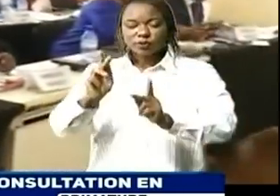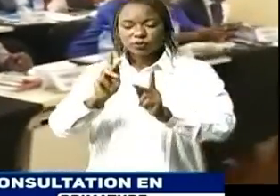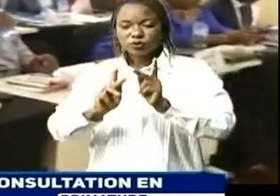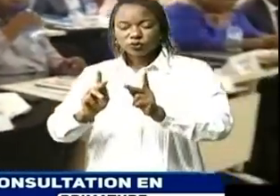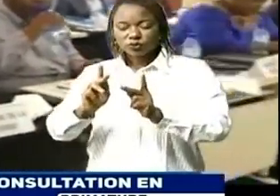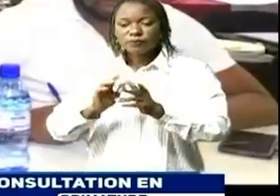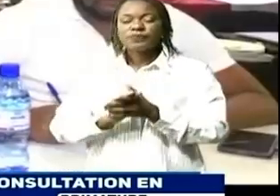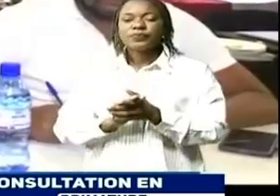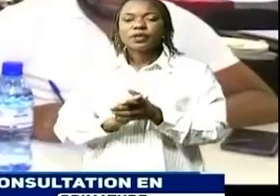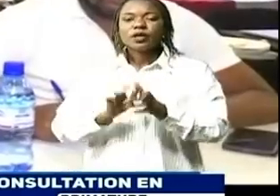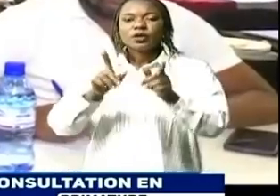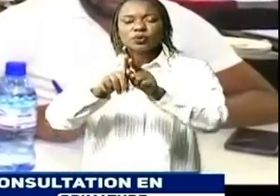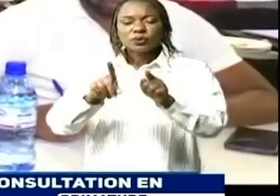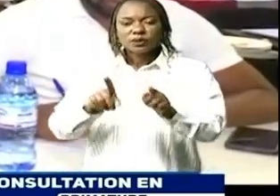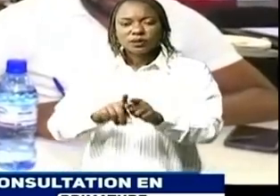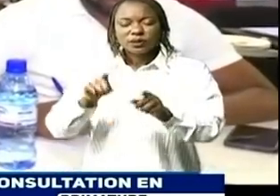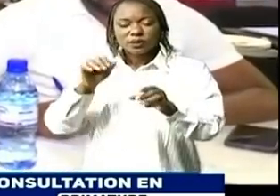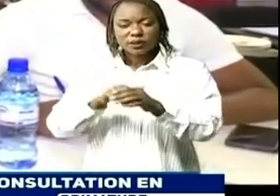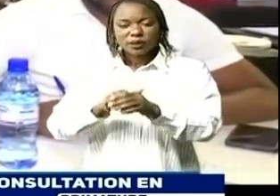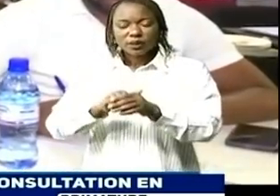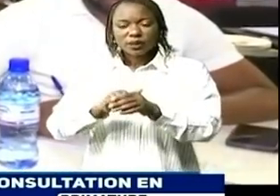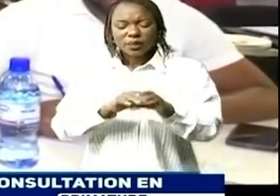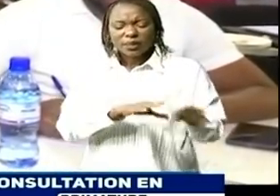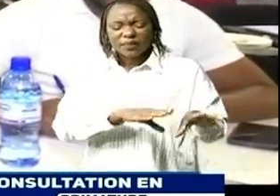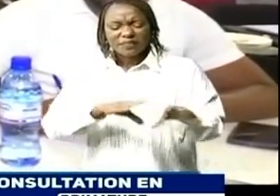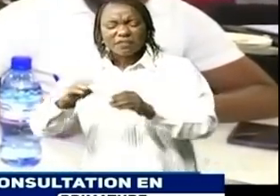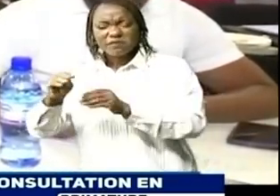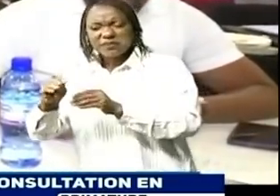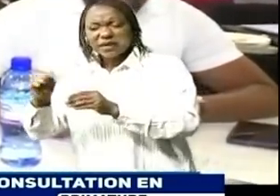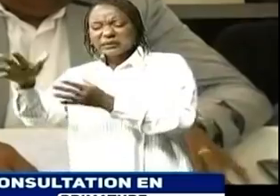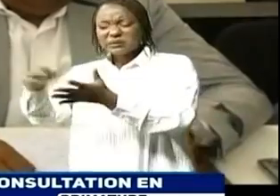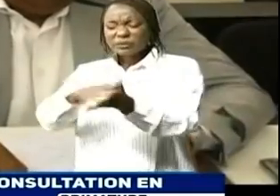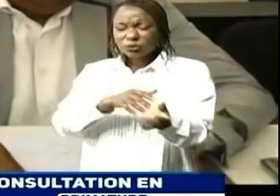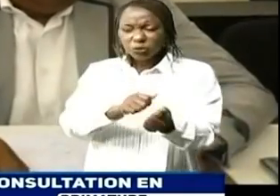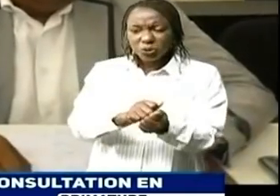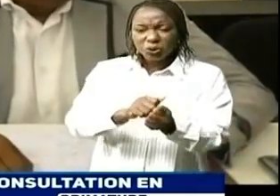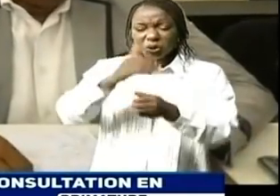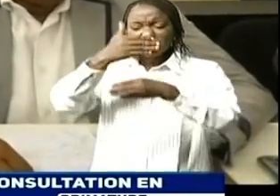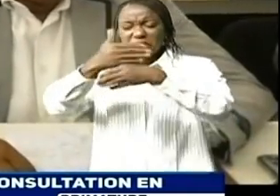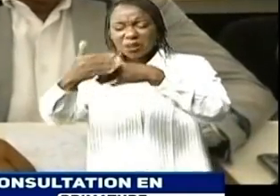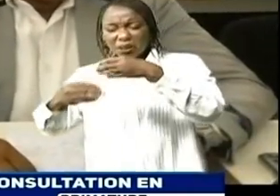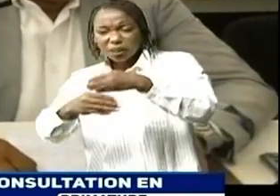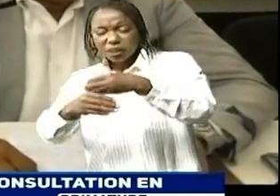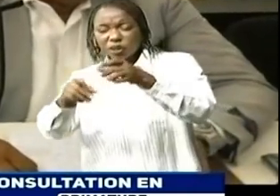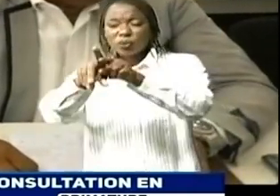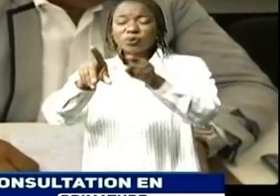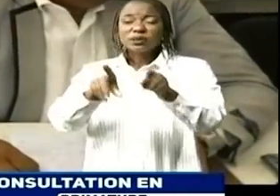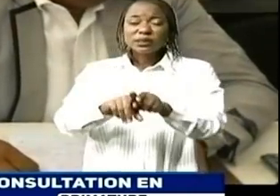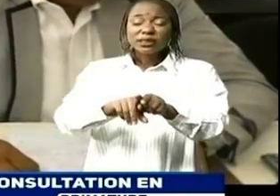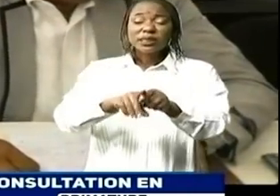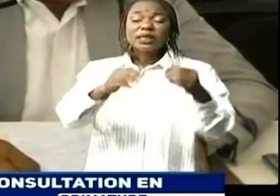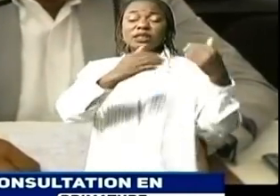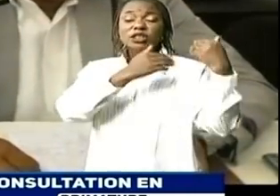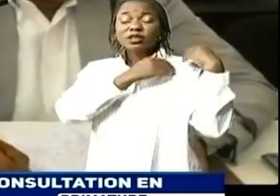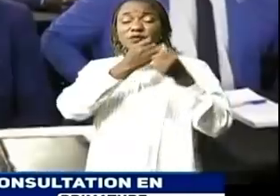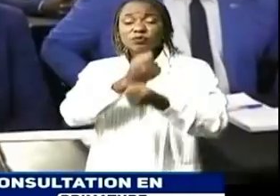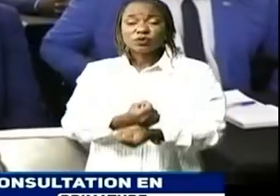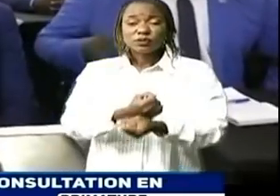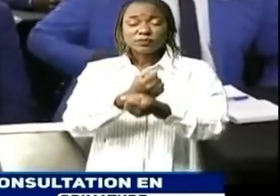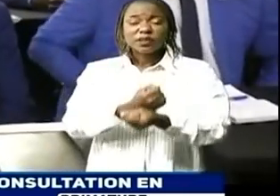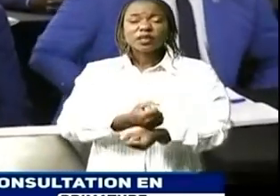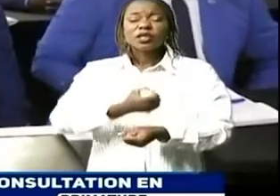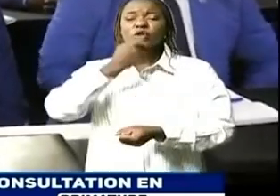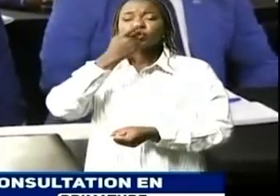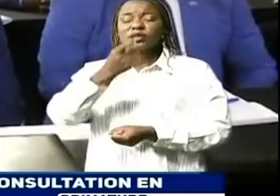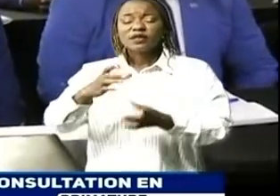proie excessive d'enlèvement, des destructions des infrastructures de base. Les autorités traditionnelles reçues conjointement avec